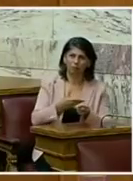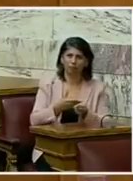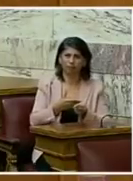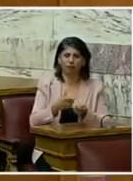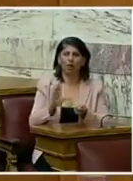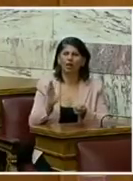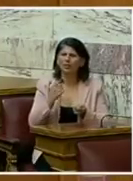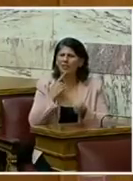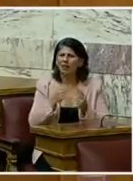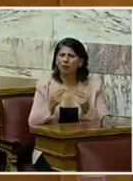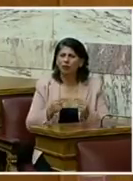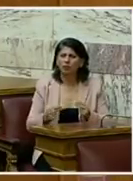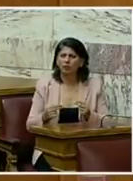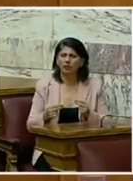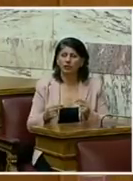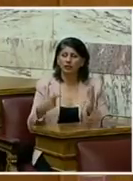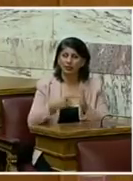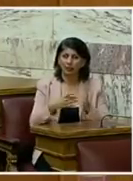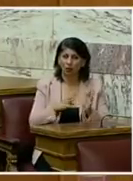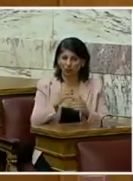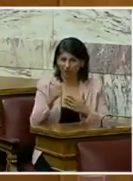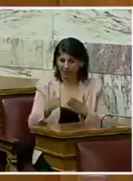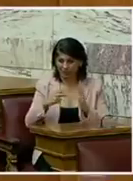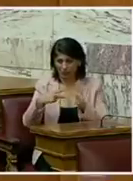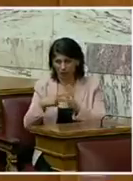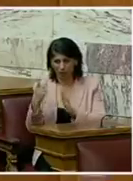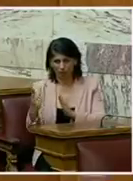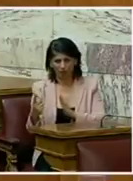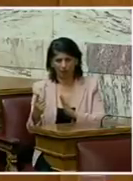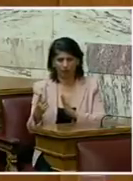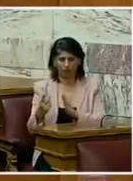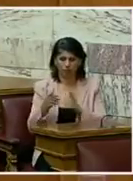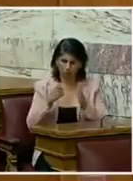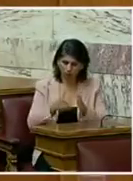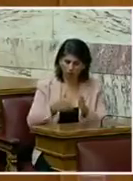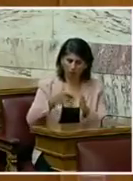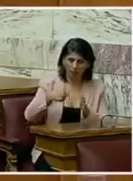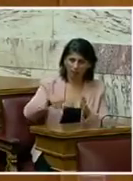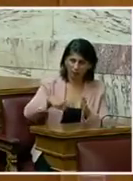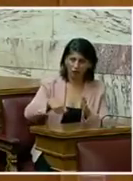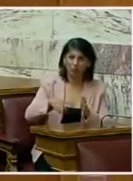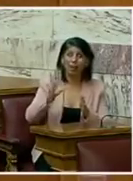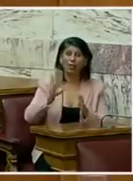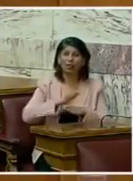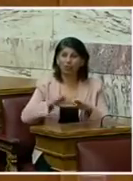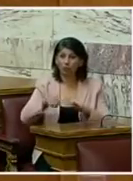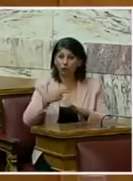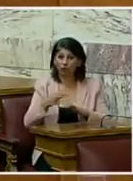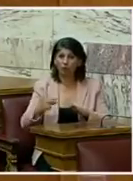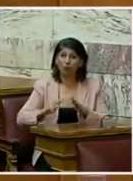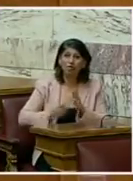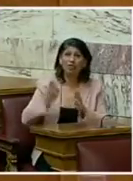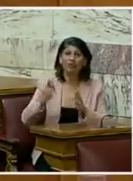λοιπόν. 1996-2001, Τσουχατζόπουλος. Ασχολήθηκε η δικαιοσύνη. Δεν στέγνωσε η μελάνη διερεύνηση του ίδιου θέματος και έχουμε δεύτερη